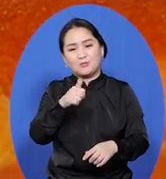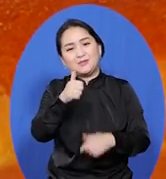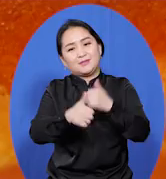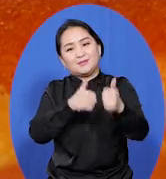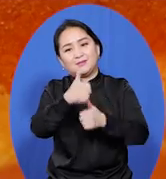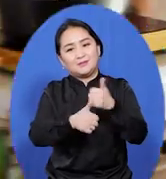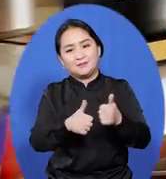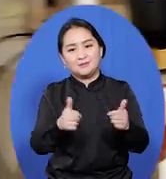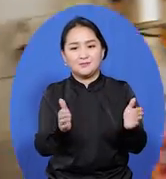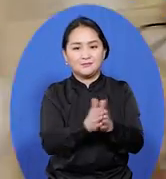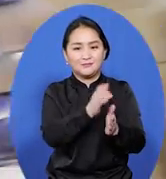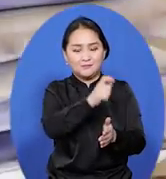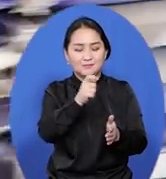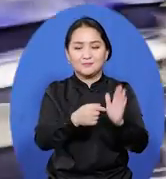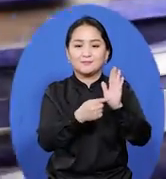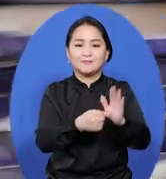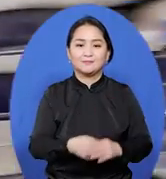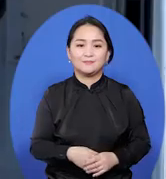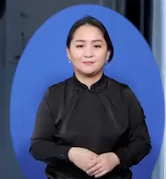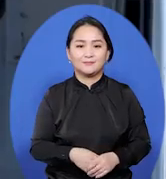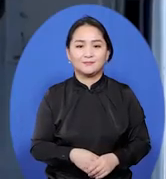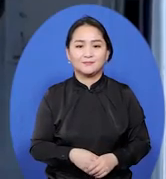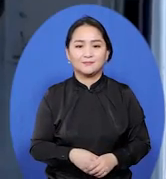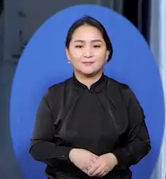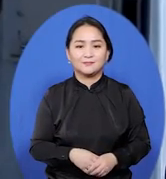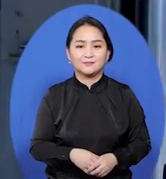хэдийнэ хүлээсэн хамт олон болон өргөжжээ.